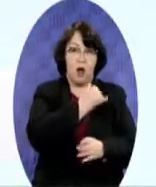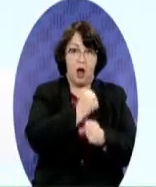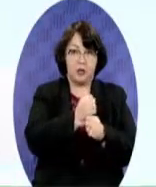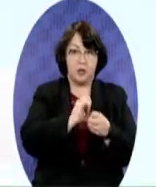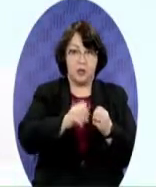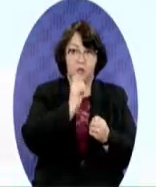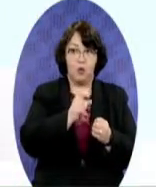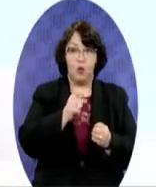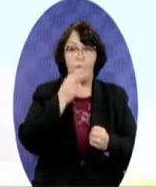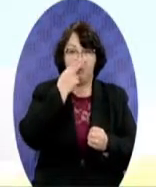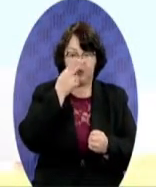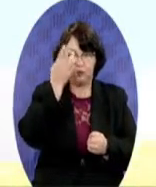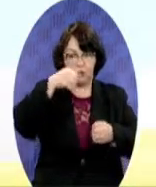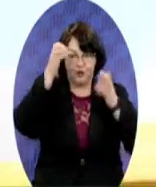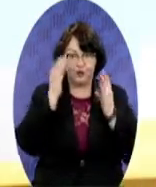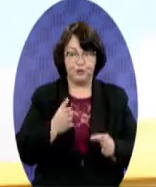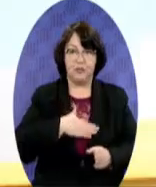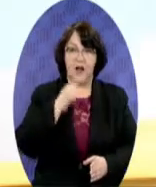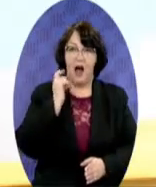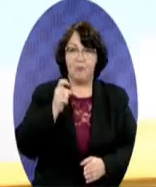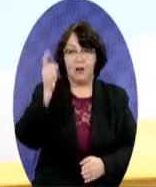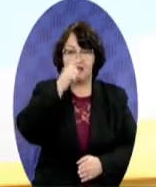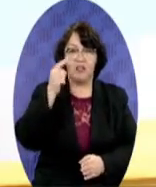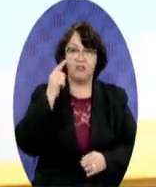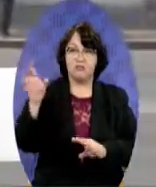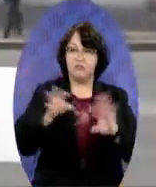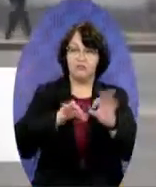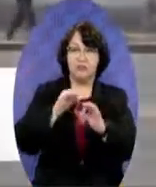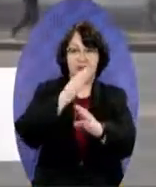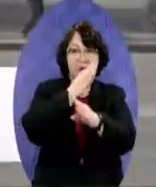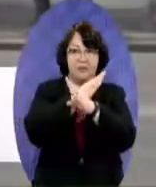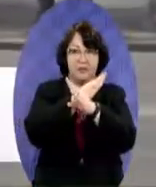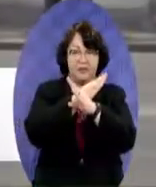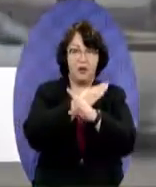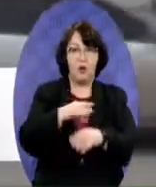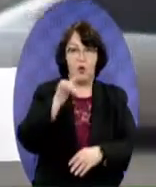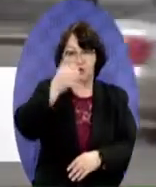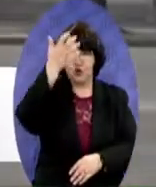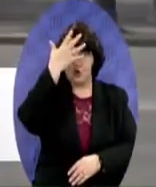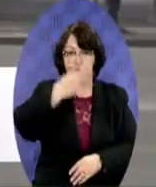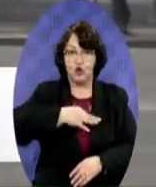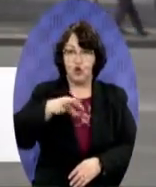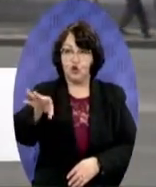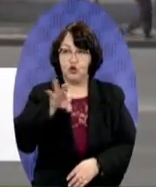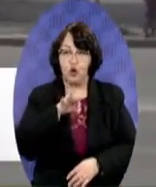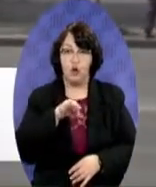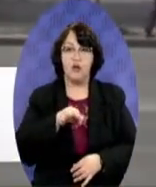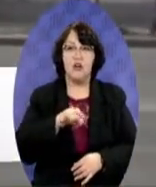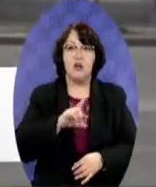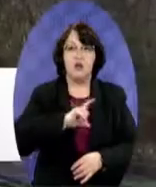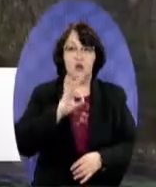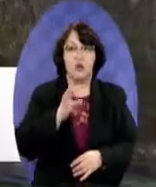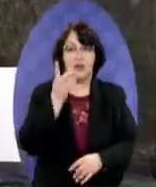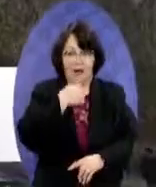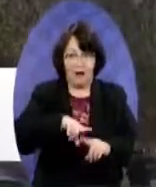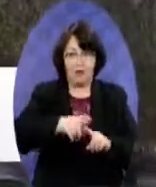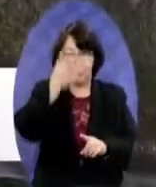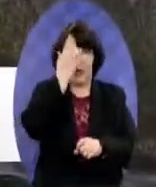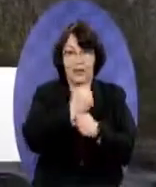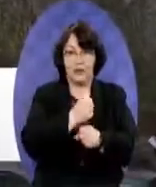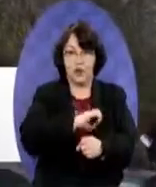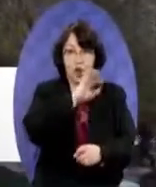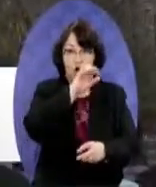тушаалтан дур мэдэн шууд томилгоо хийх эрхгүй болно. Мөн улс төрд сонгогдох эрх нь нээлттэйч буцаад төрийн албаа авч болсон тохиолдолд